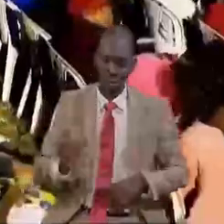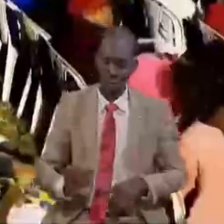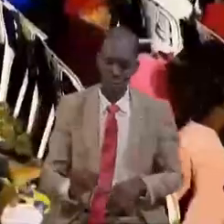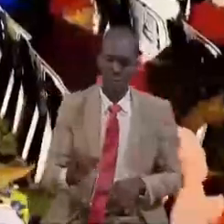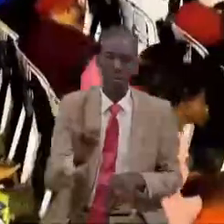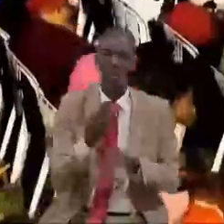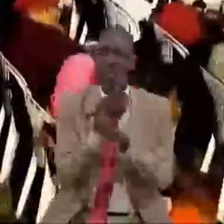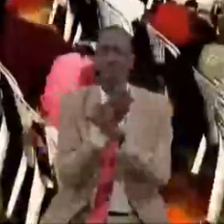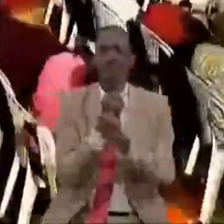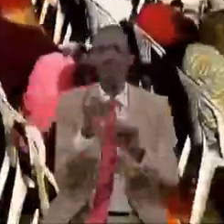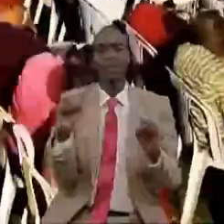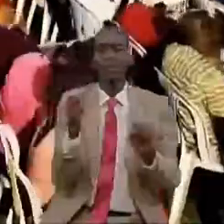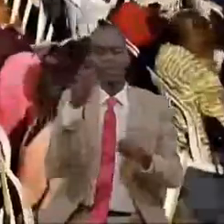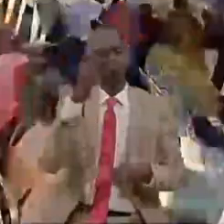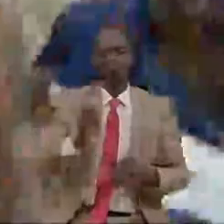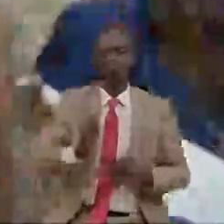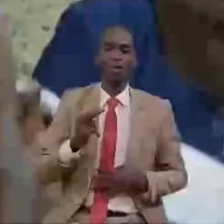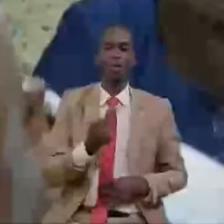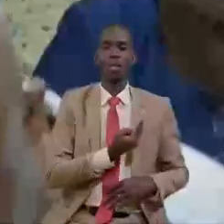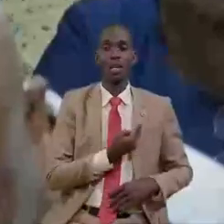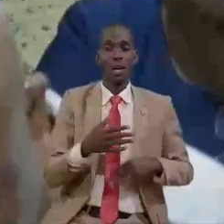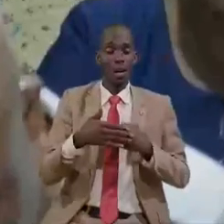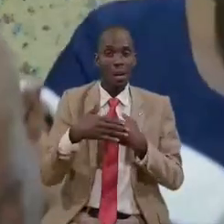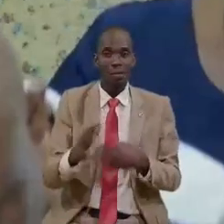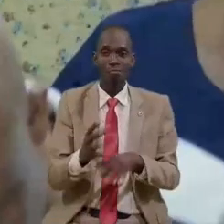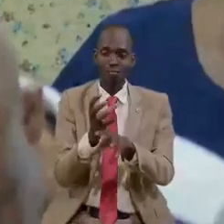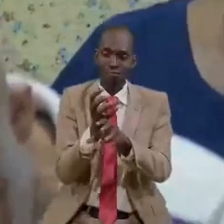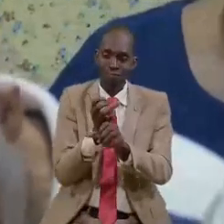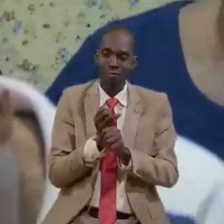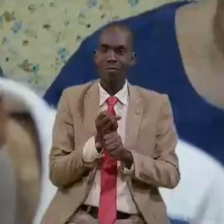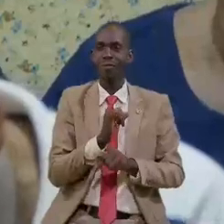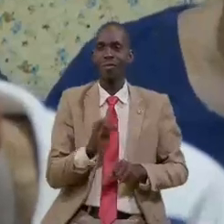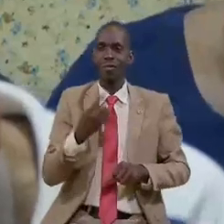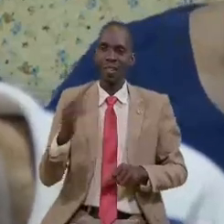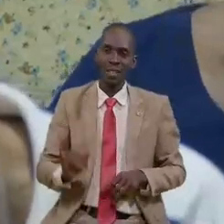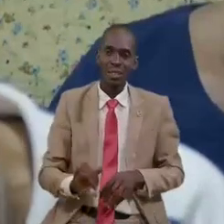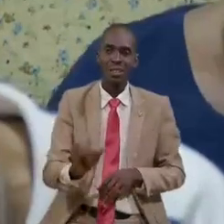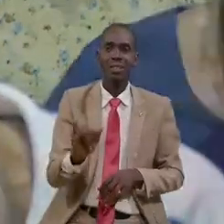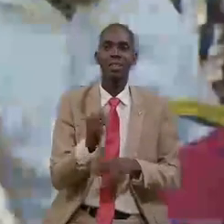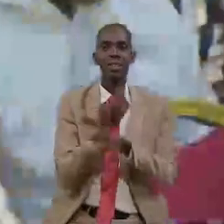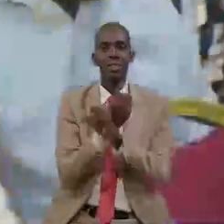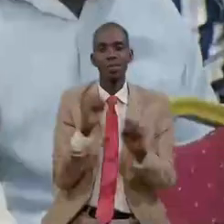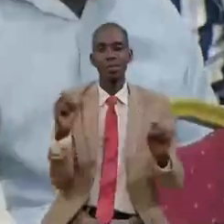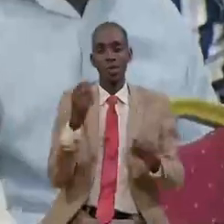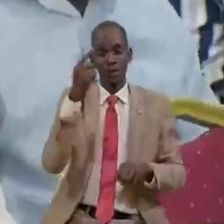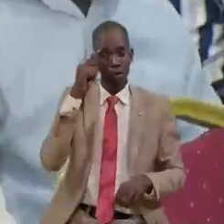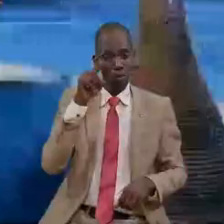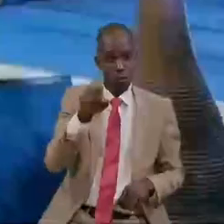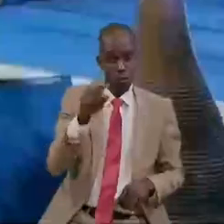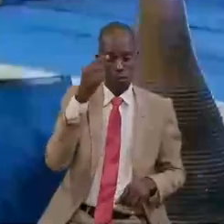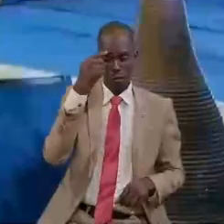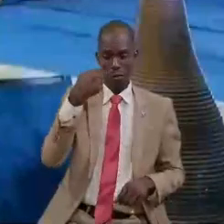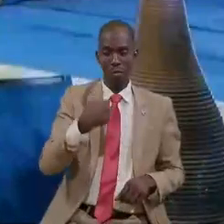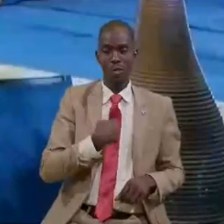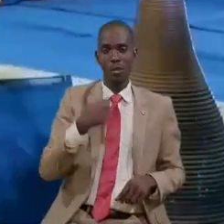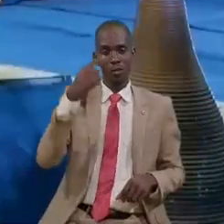éternelle. Ayant obtenu une rédemption pour vous, pour moi,